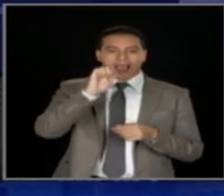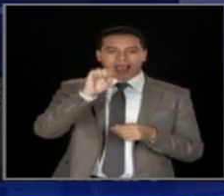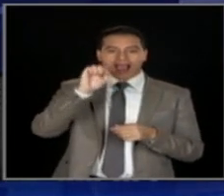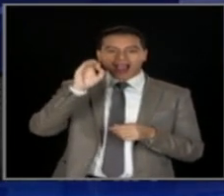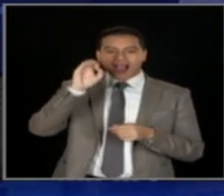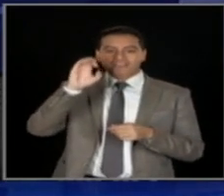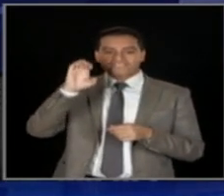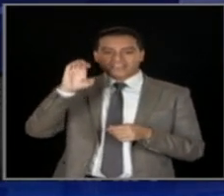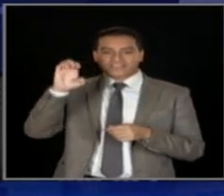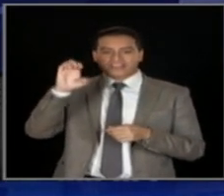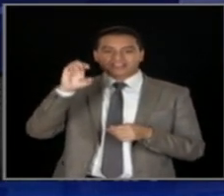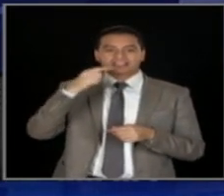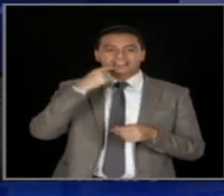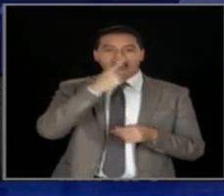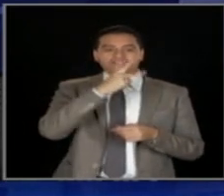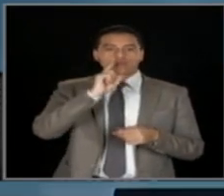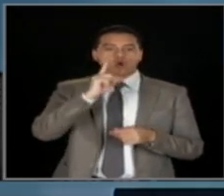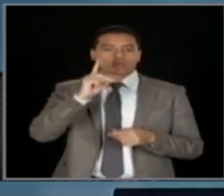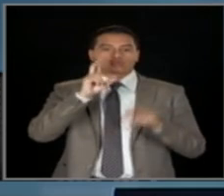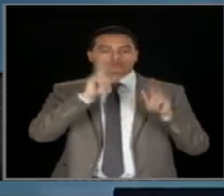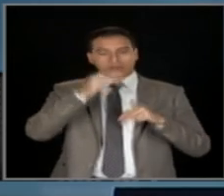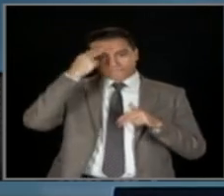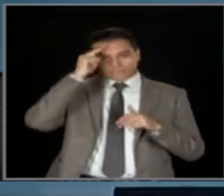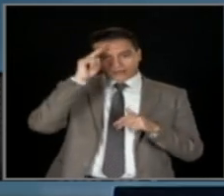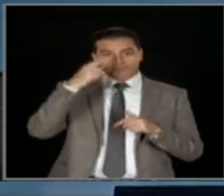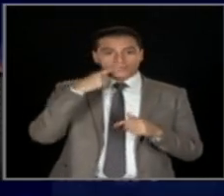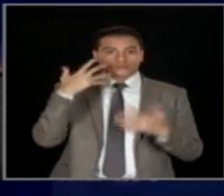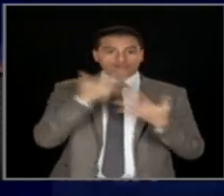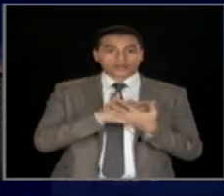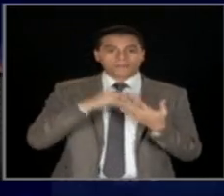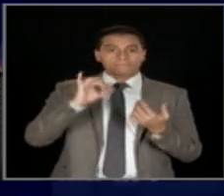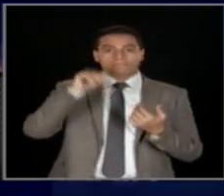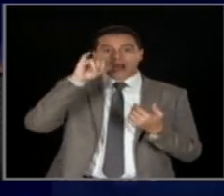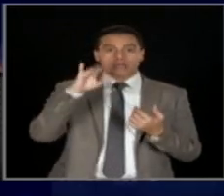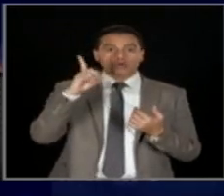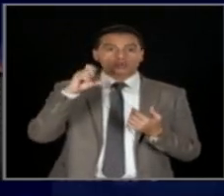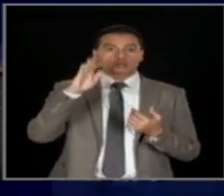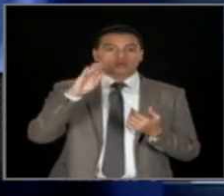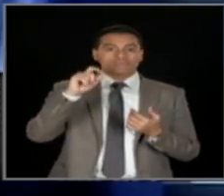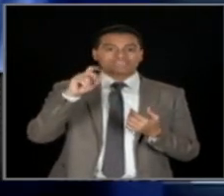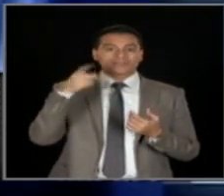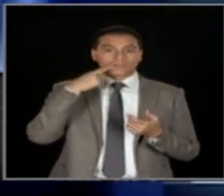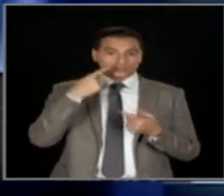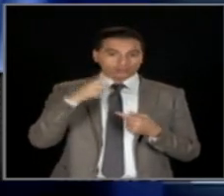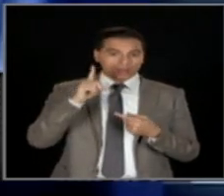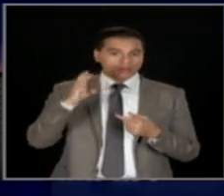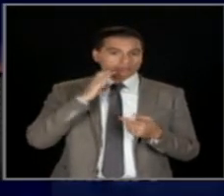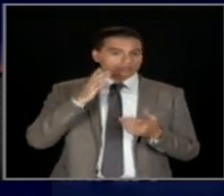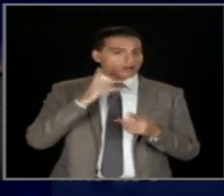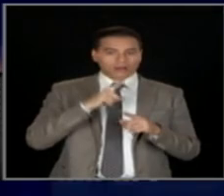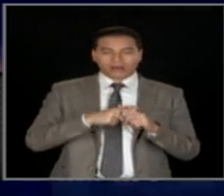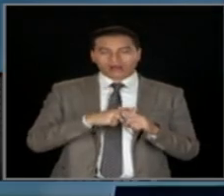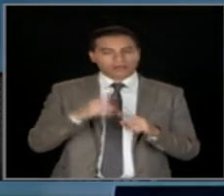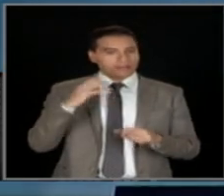ماكافي عام 2011؟ مايكروسوفت. صح. مايكروسوفت. مين اللي بيقول صح؟ حسن؟ اه.